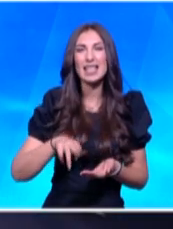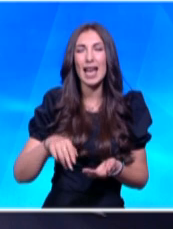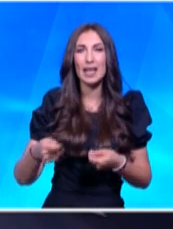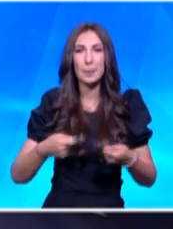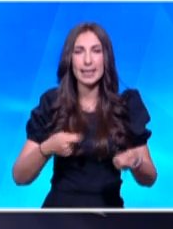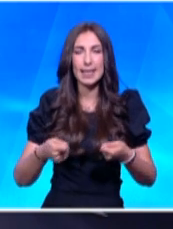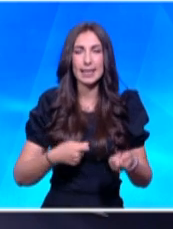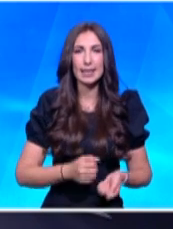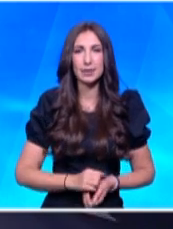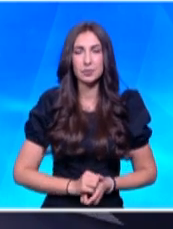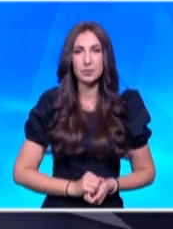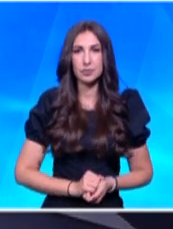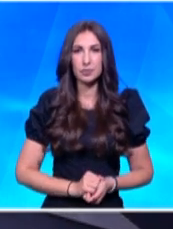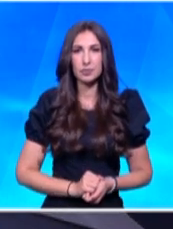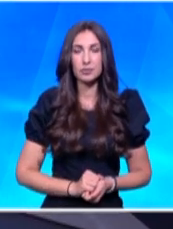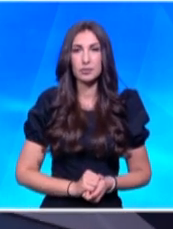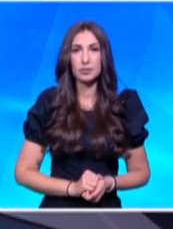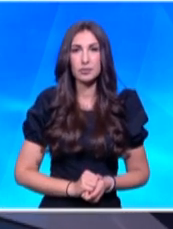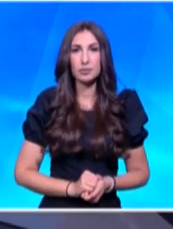подробностите.